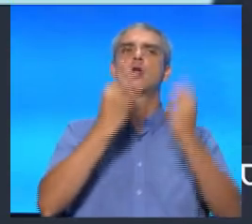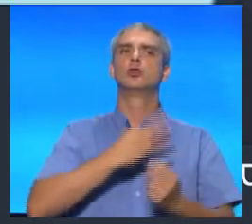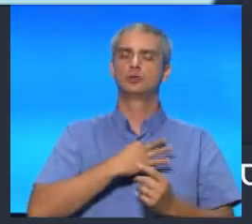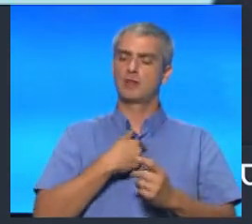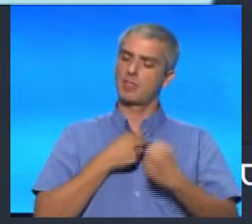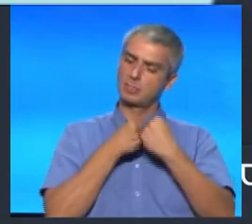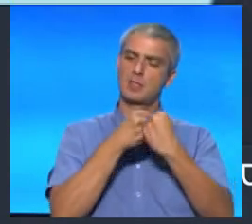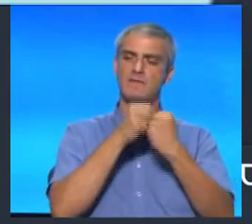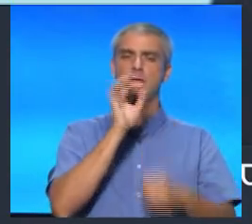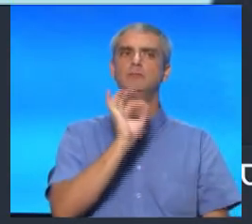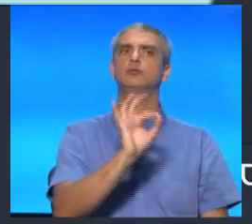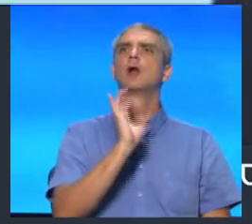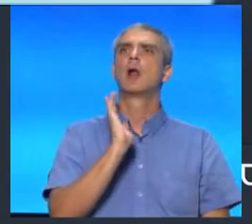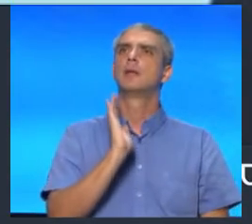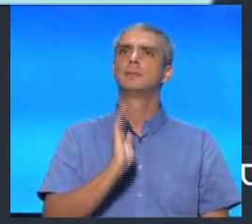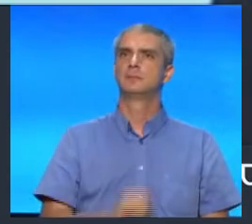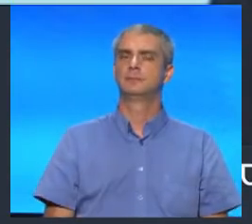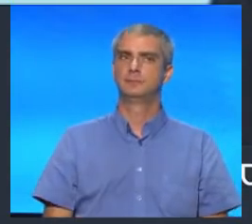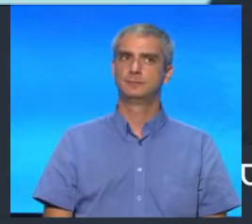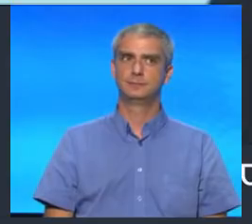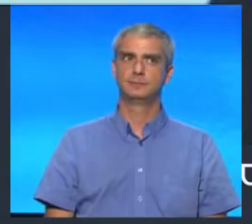Stand up for it and